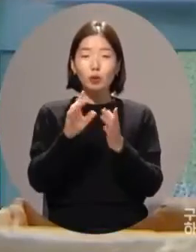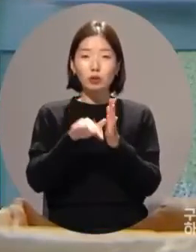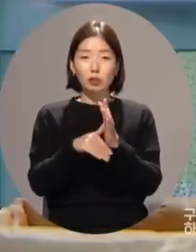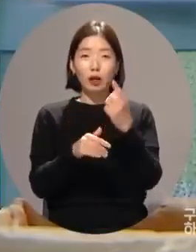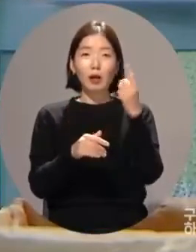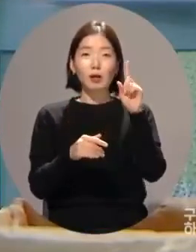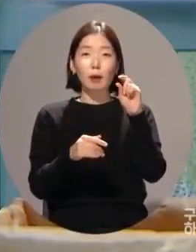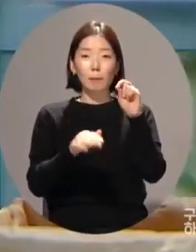야 를 기록했습니다